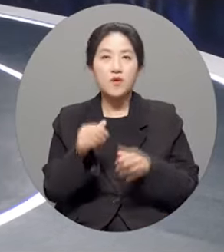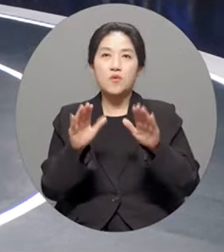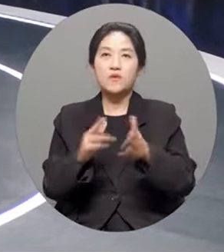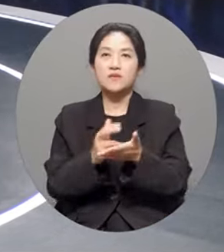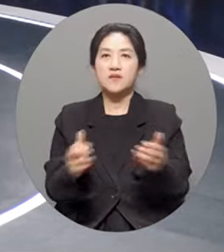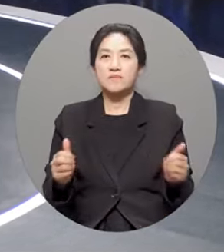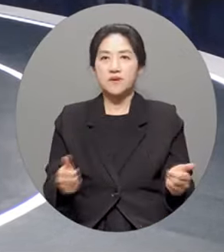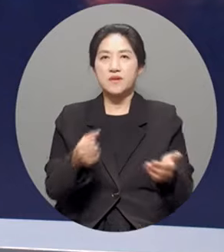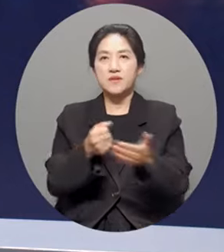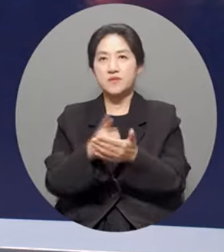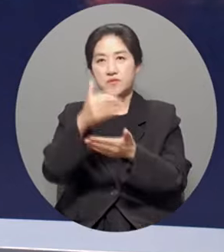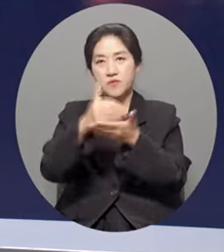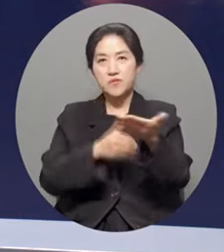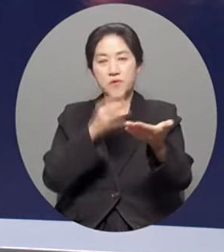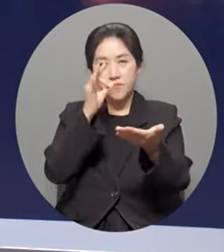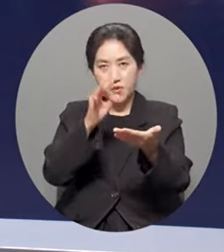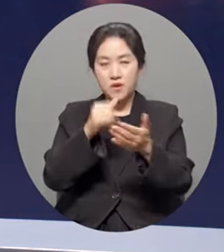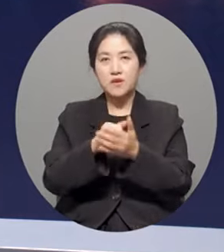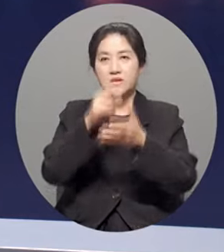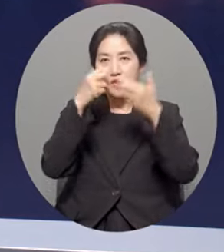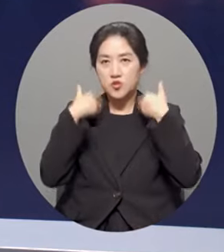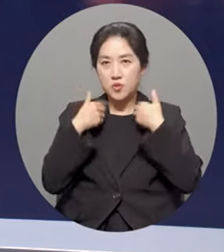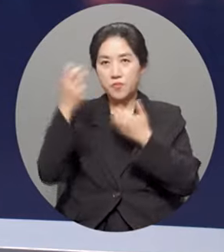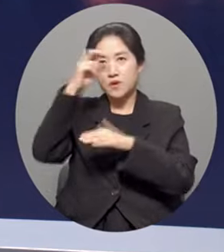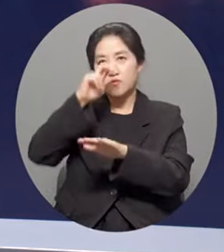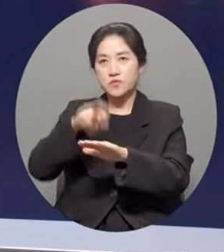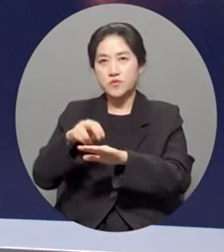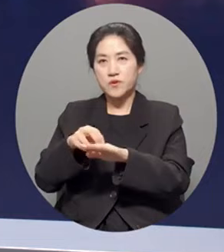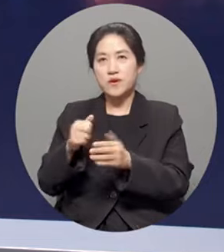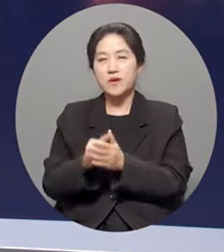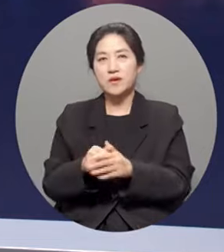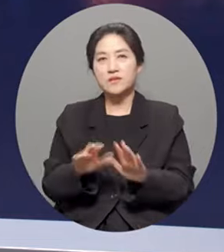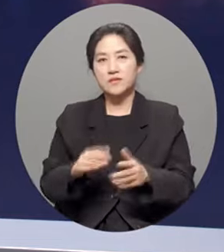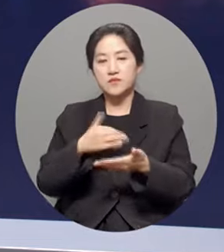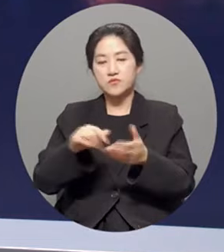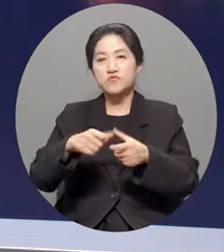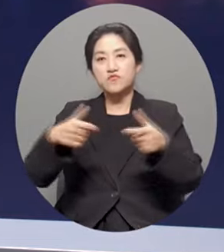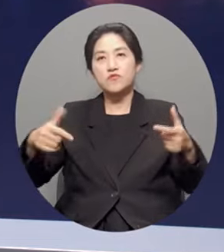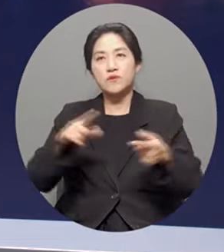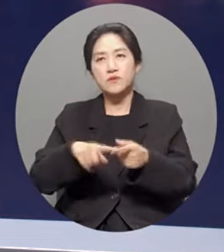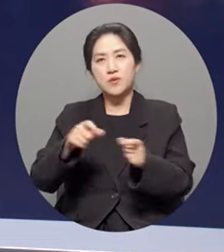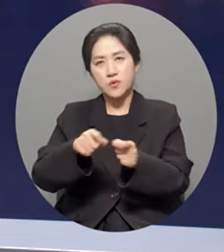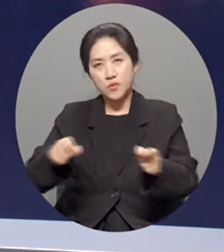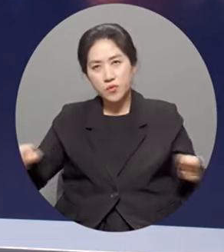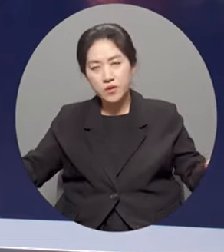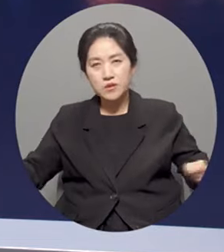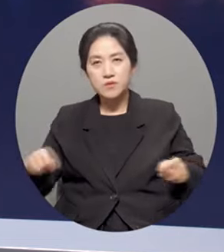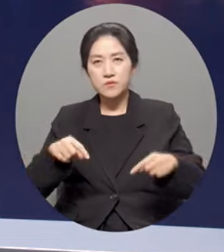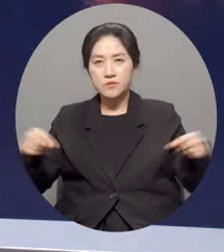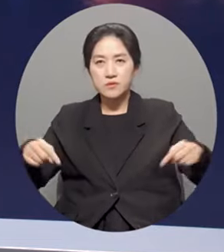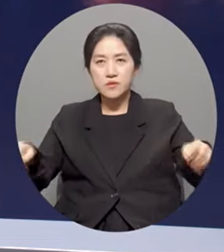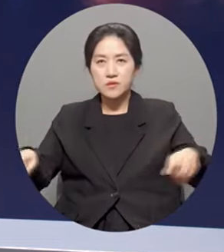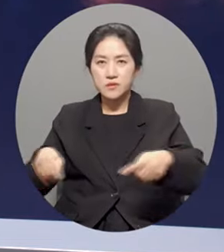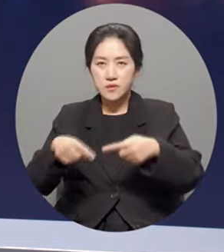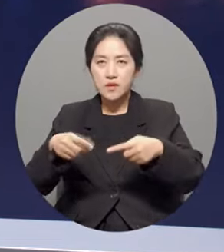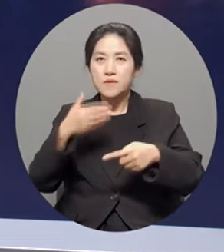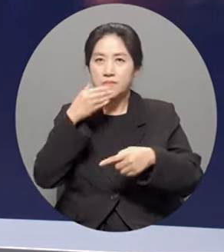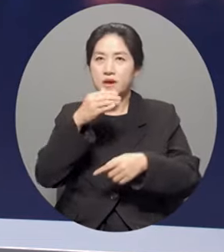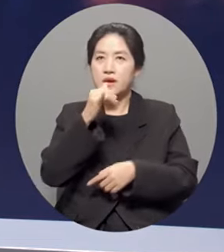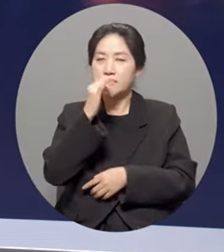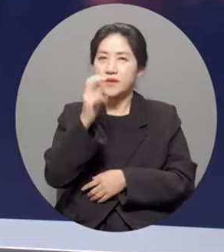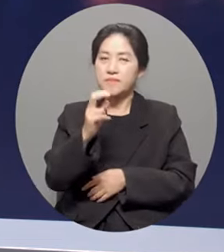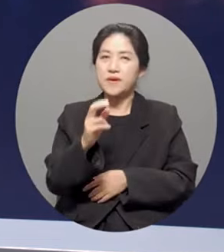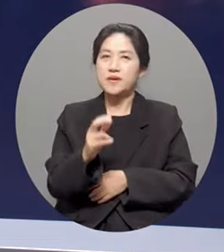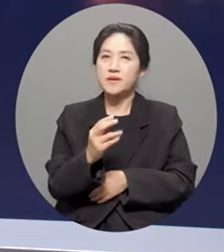재판부의 결정 취재를 보면요 정부와 의료계가 적어도 증원을 두고선 장기적으로 절충점을 찾을 여지가 일부 있어